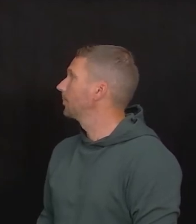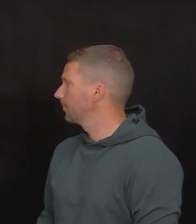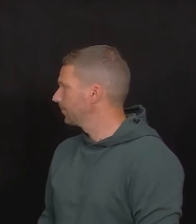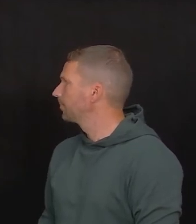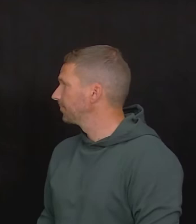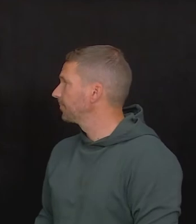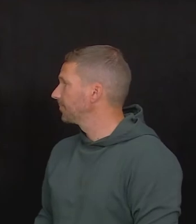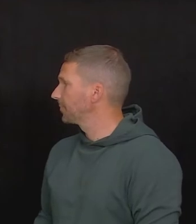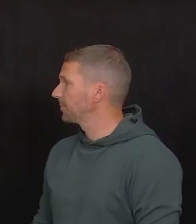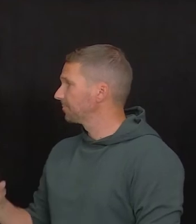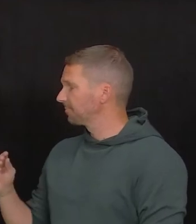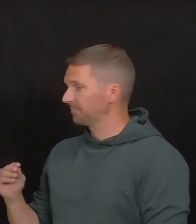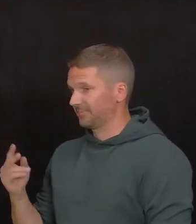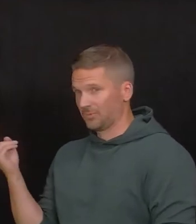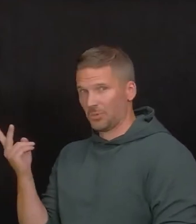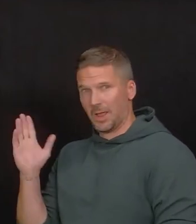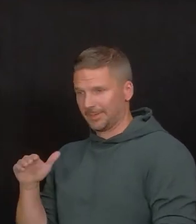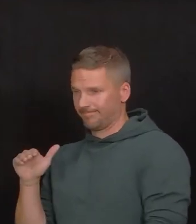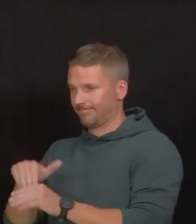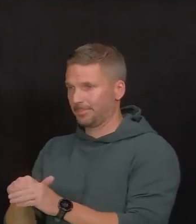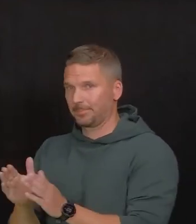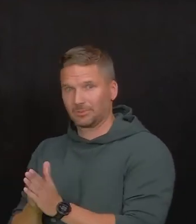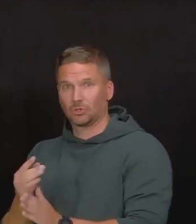och få det framåt, men också skolfrågor.